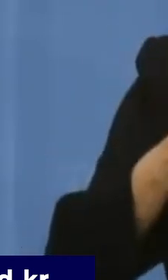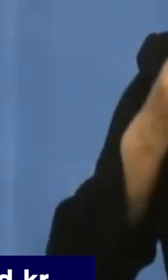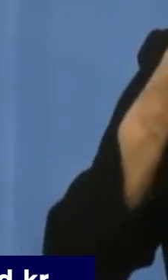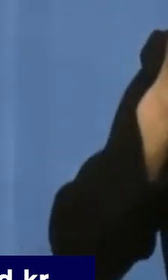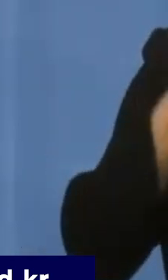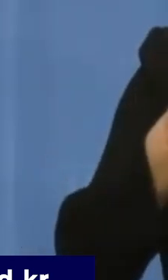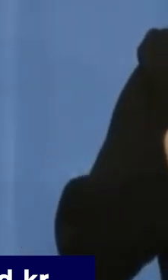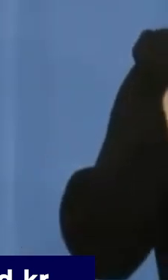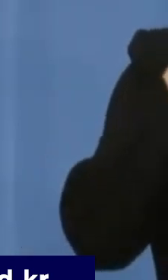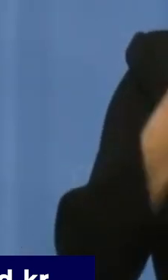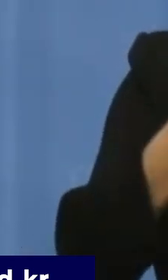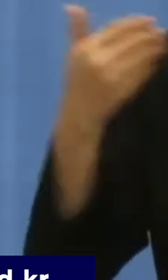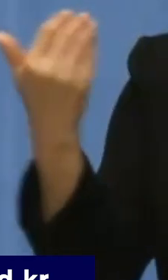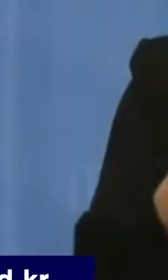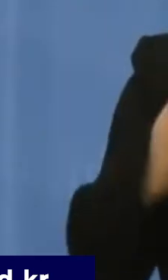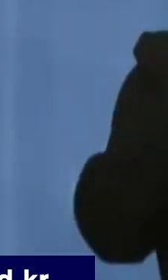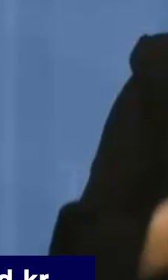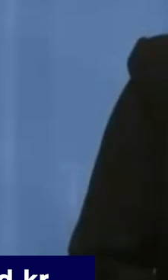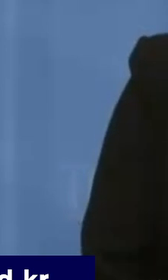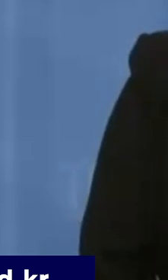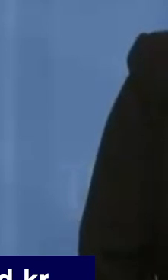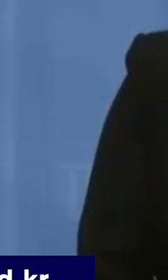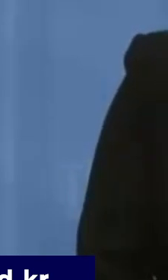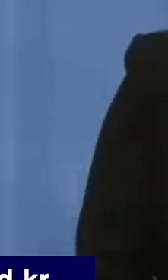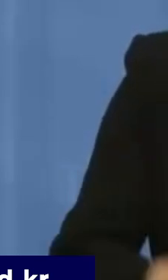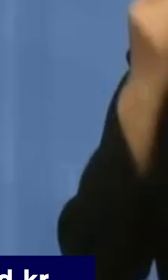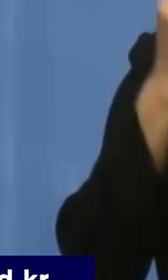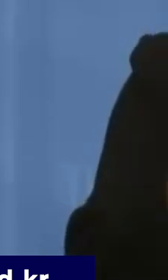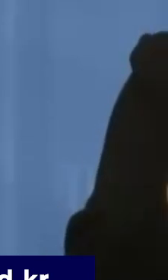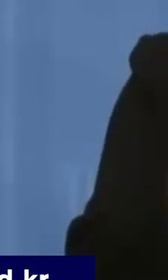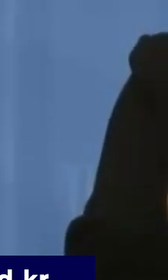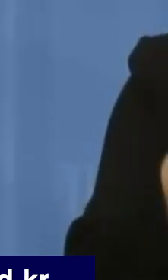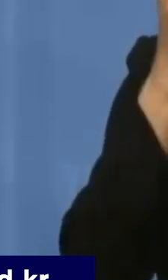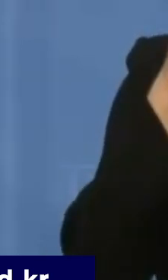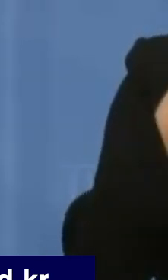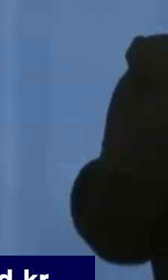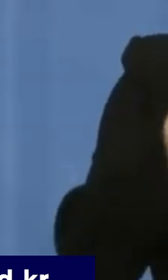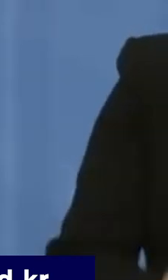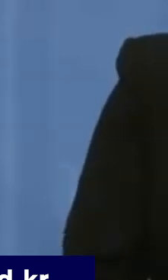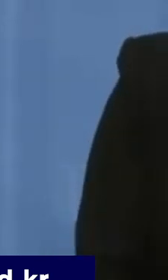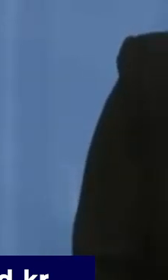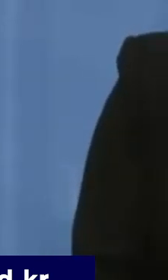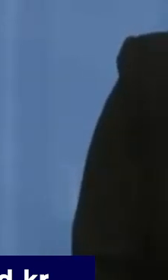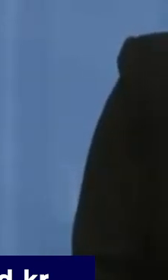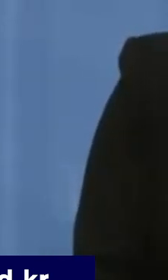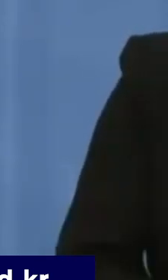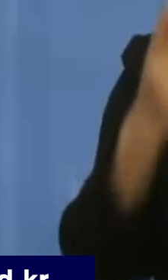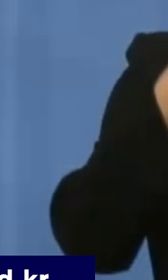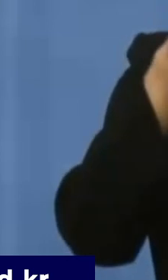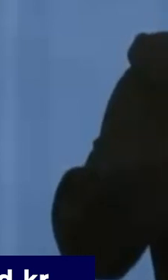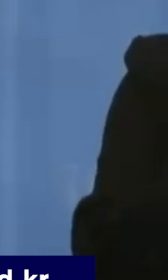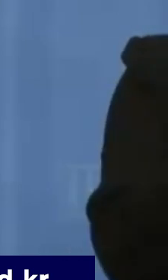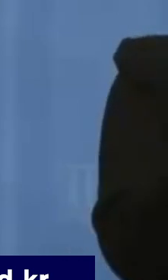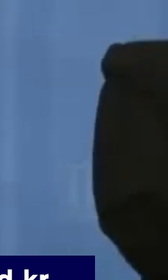상정조차 못하게 결사 반대하고 있습니다. 이미 예견한 일입니다. 더욱 문제인